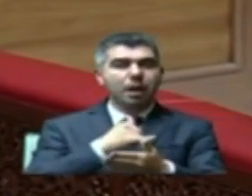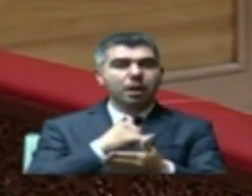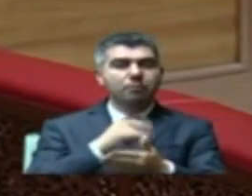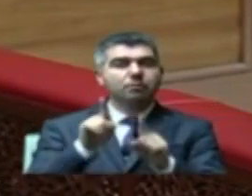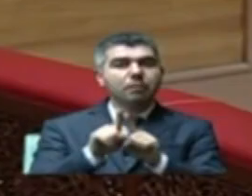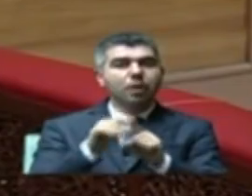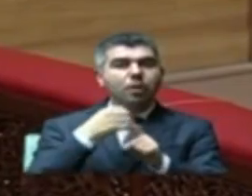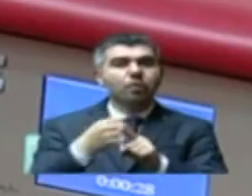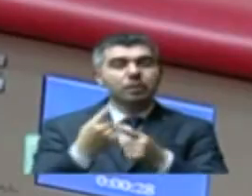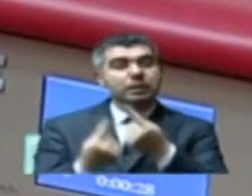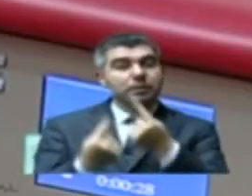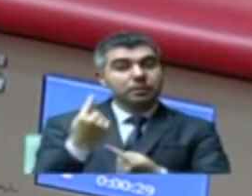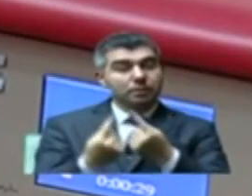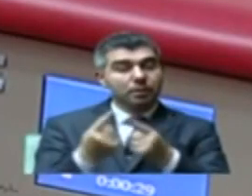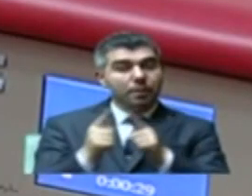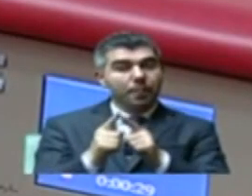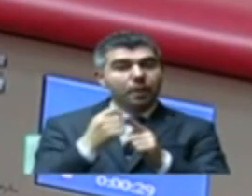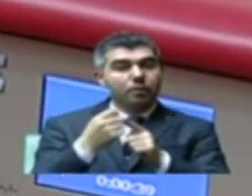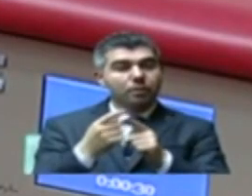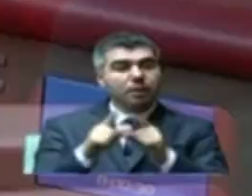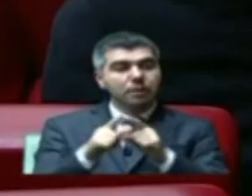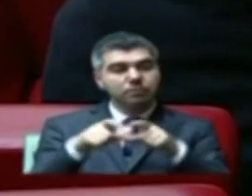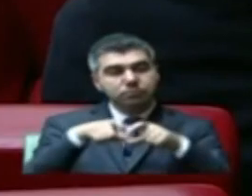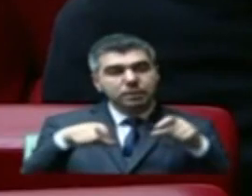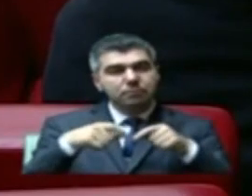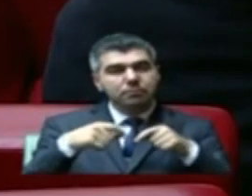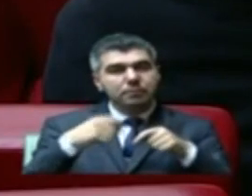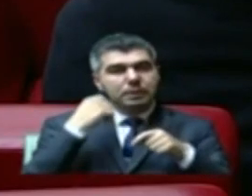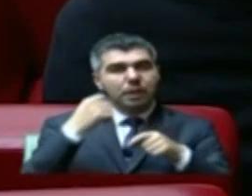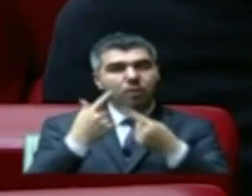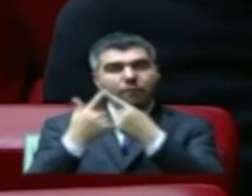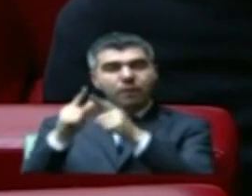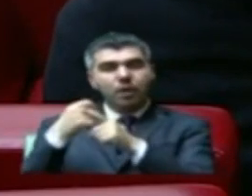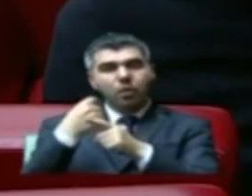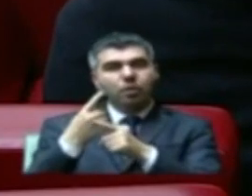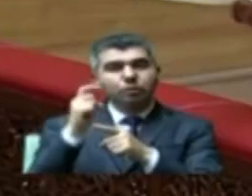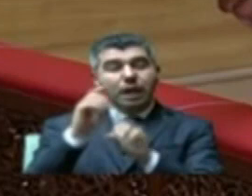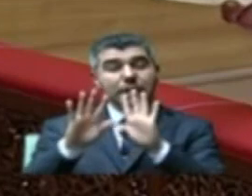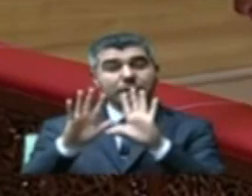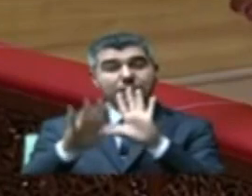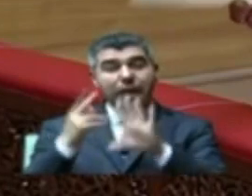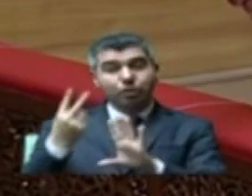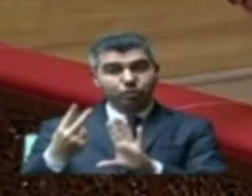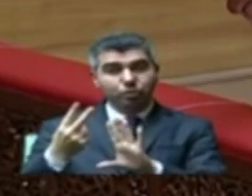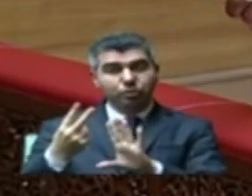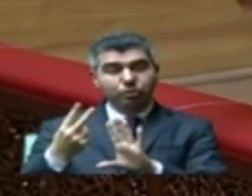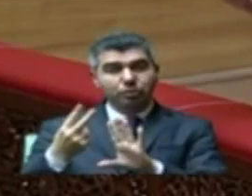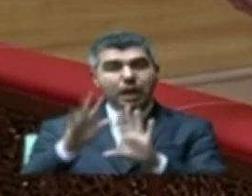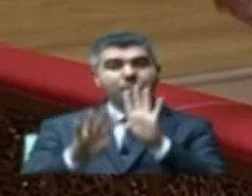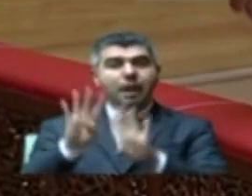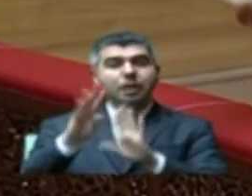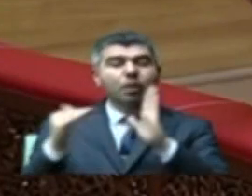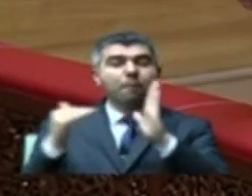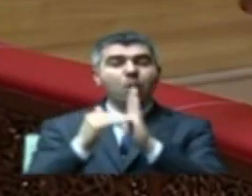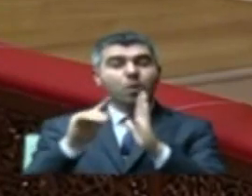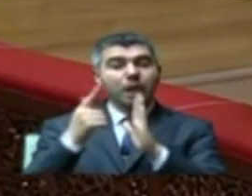يسمى بسميتو بداك السندويتشات ديال 5 دراهم. انتما درتو المعارض في شهر 12 السيد المستشار درتو فيهم 14 مليون ديال الدرهم ولا ما